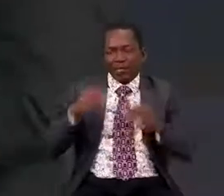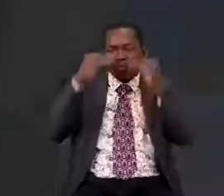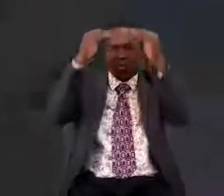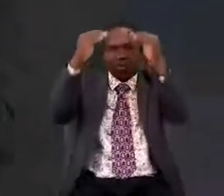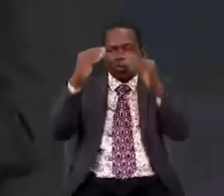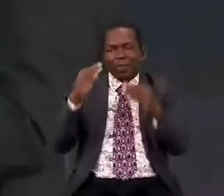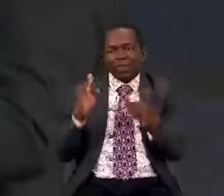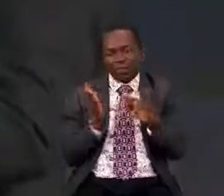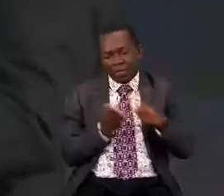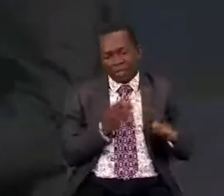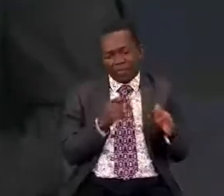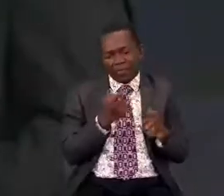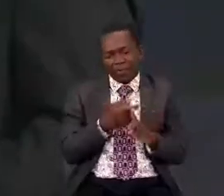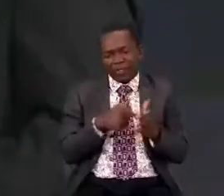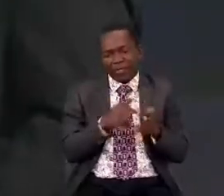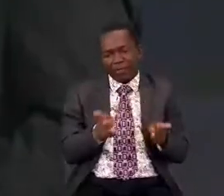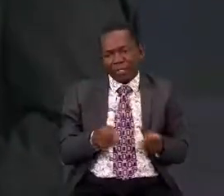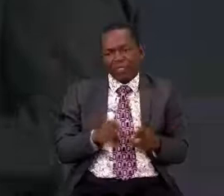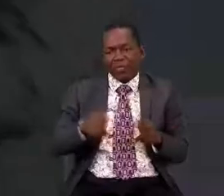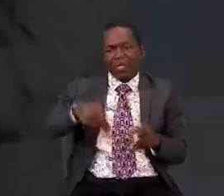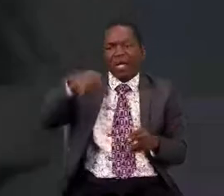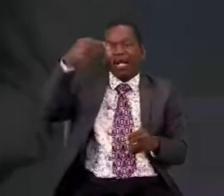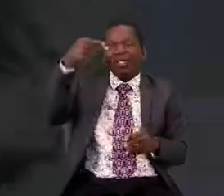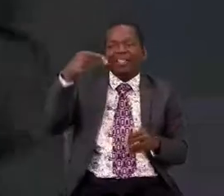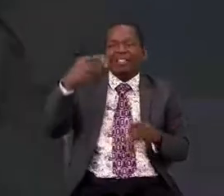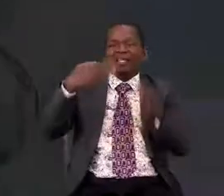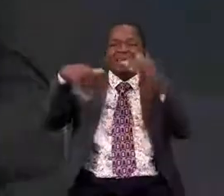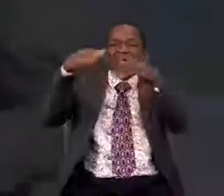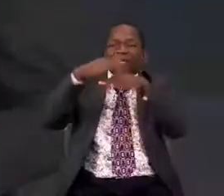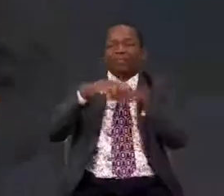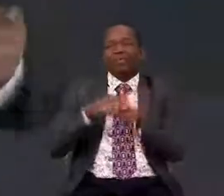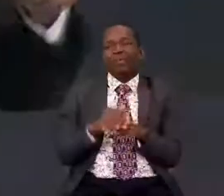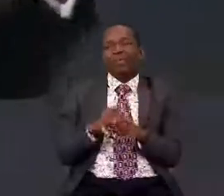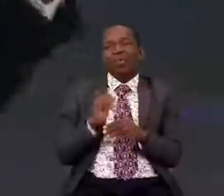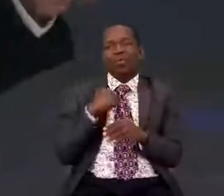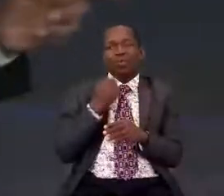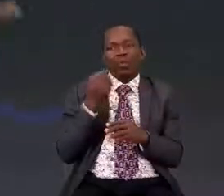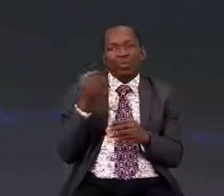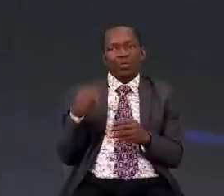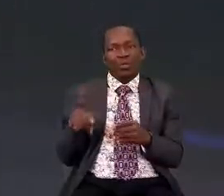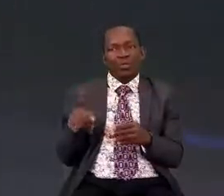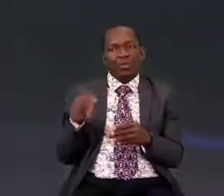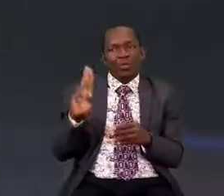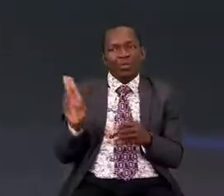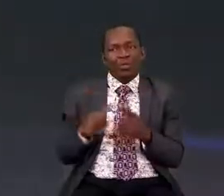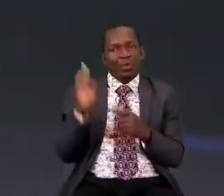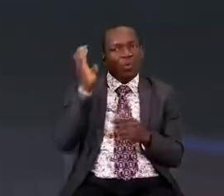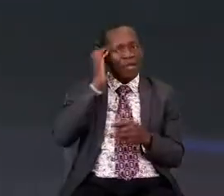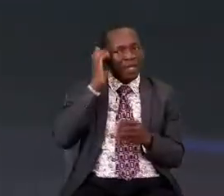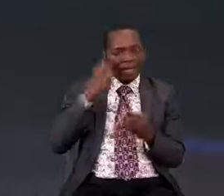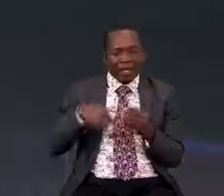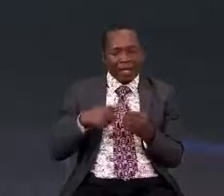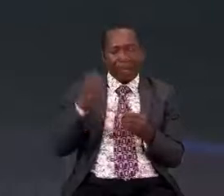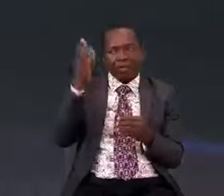élevés. Nous entendons parler de Dieu. Nous croyons en lui, mais nous ne le voyons pas et nous ne l'avons jamais vu physiquement.